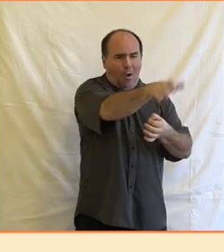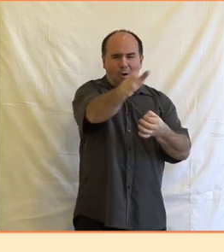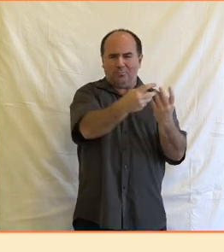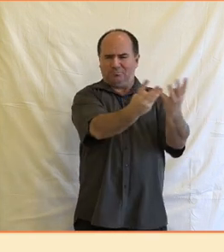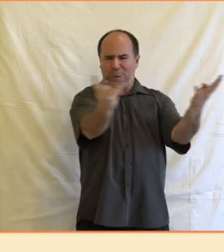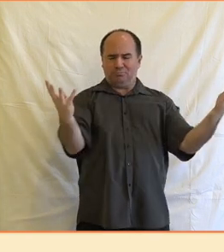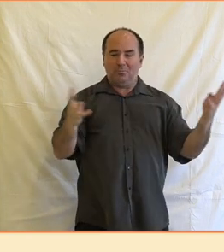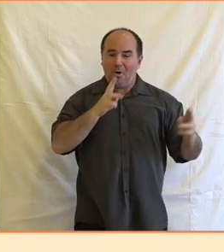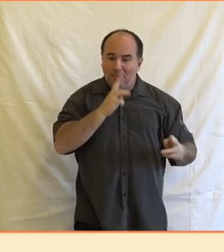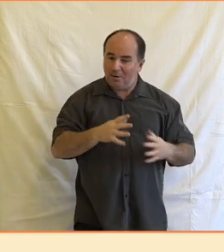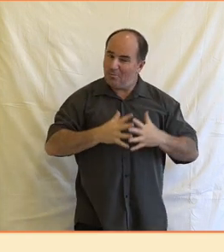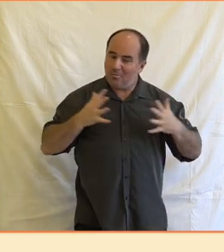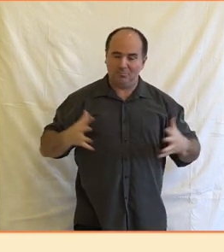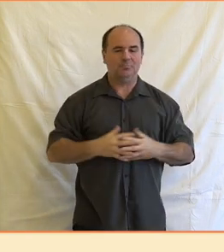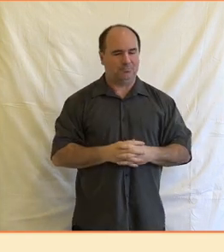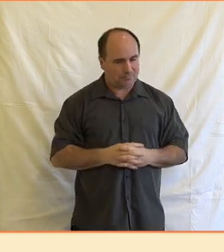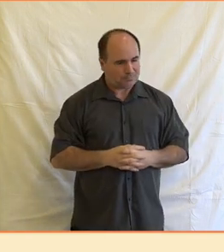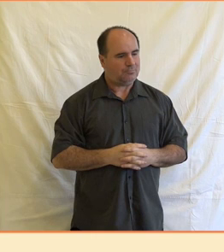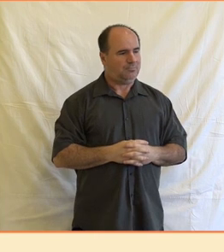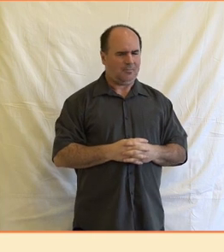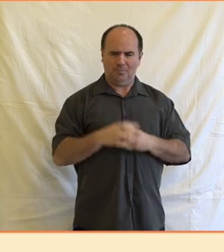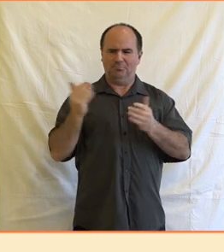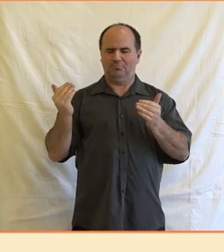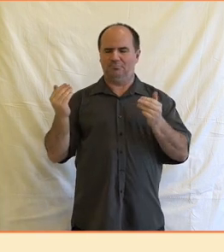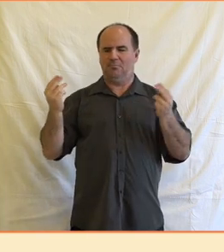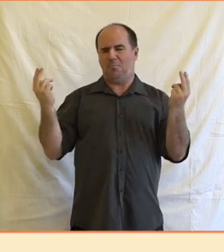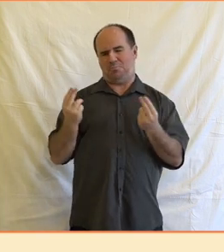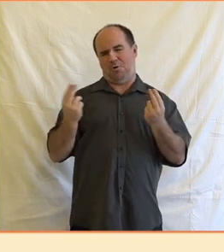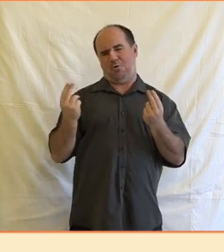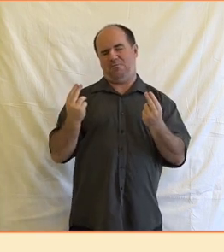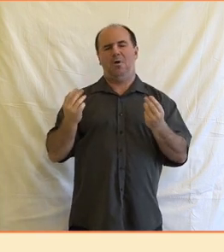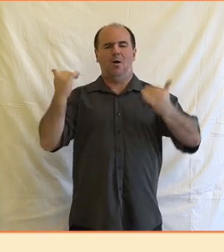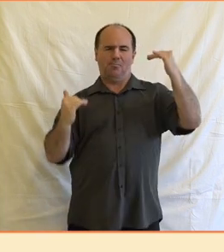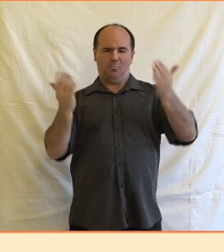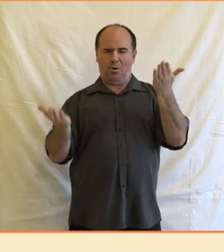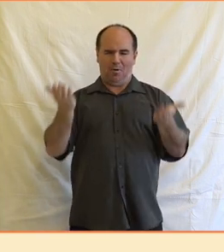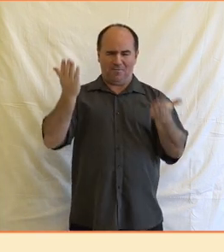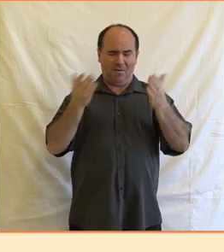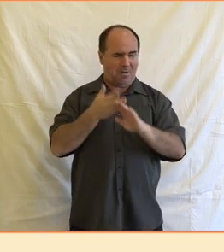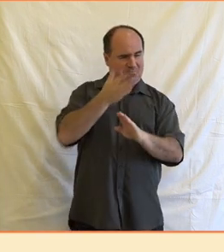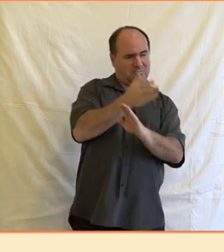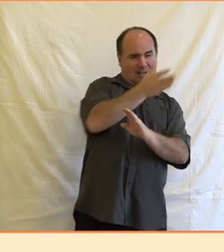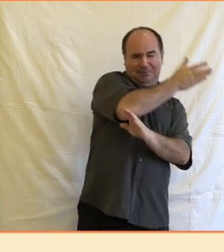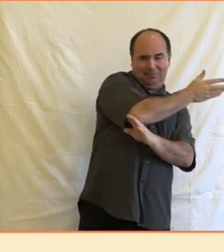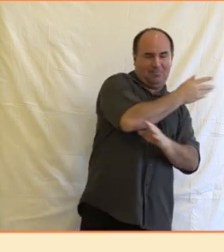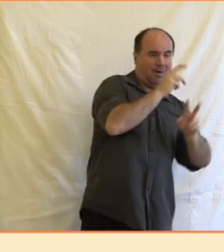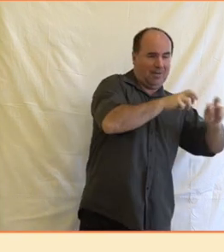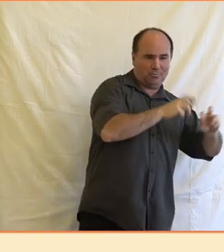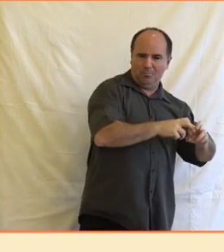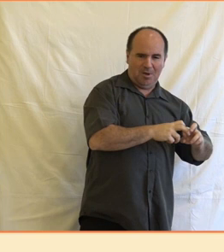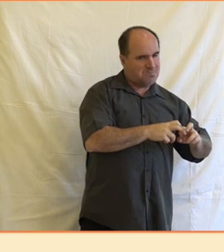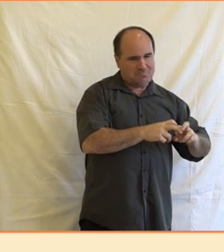s těmi dvěma předchozími výzkumy, tak jsme ve zlaté střední cestě.